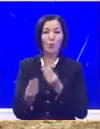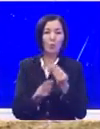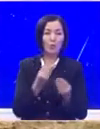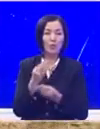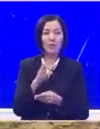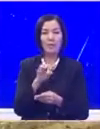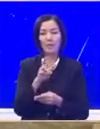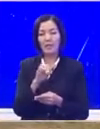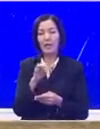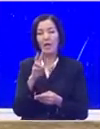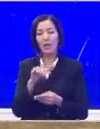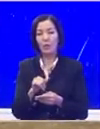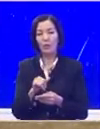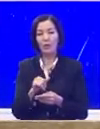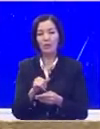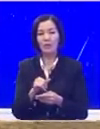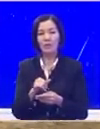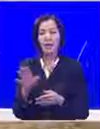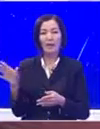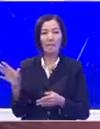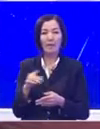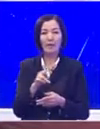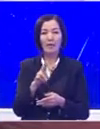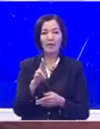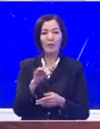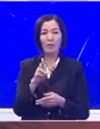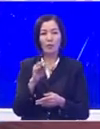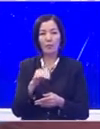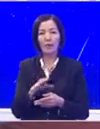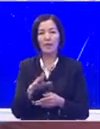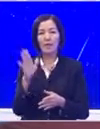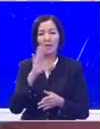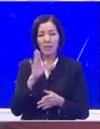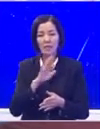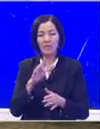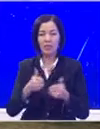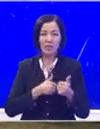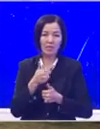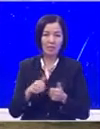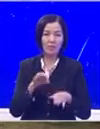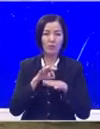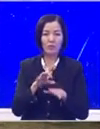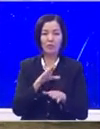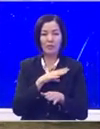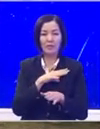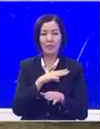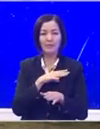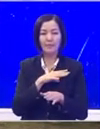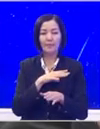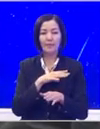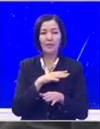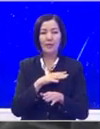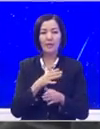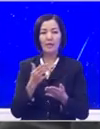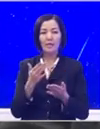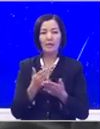әлді. Таулаймақтың шашақ құлақ тазылары да жарысып, жылдамдықтарын сынап көрді. Қазақта баласы тайға шапса, атасы